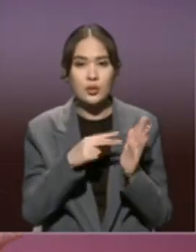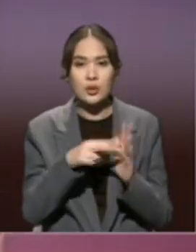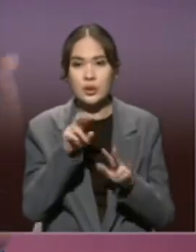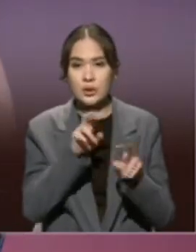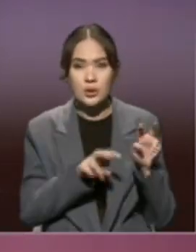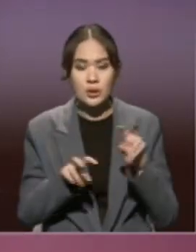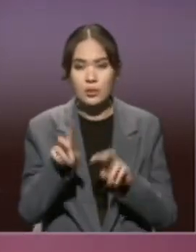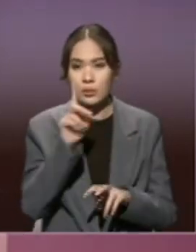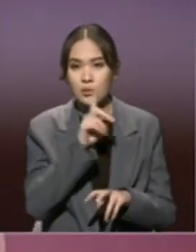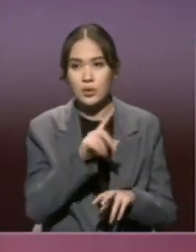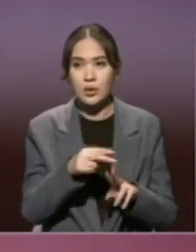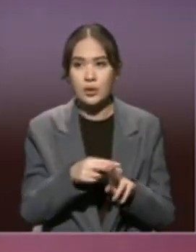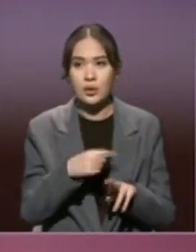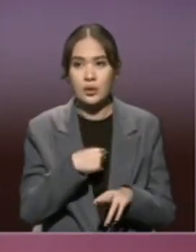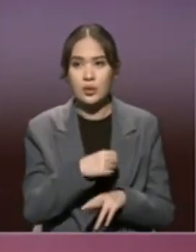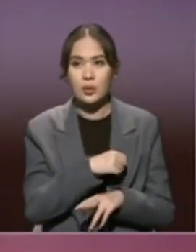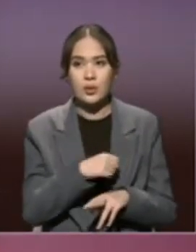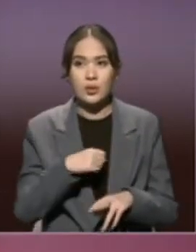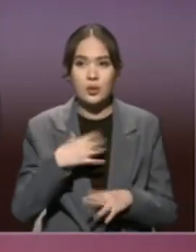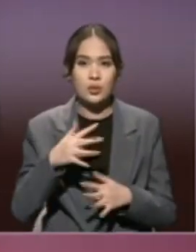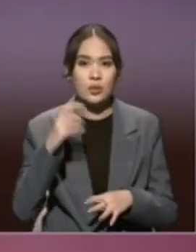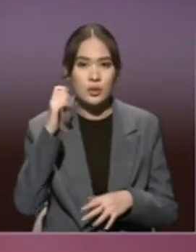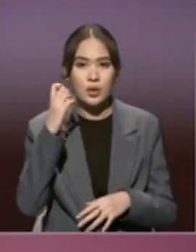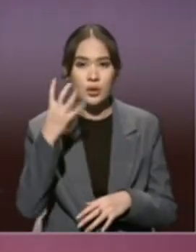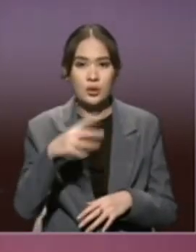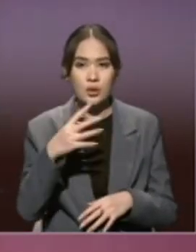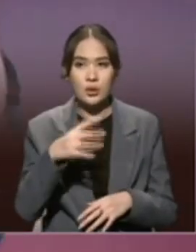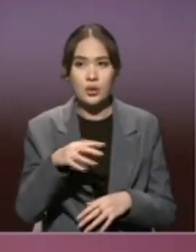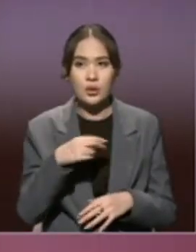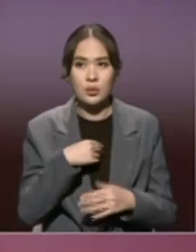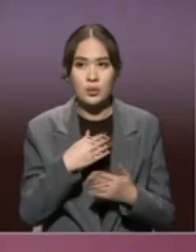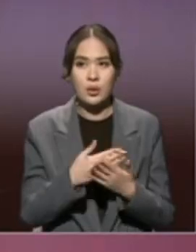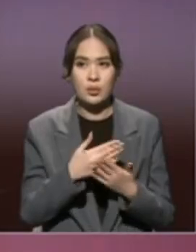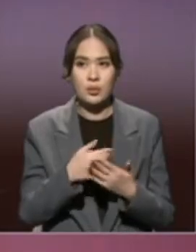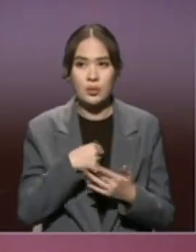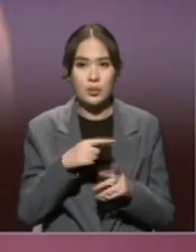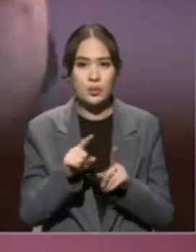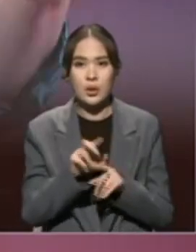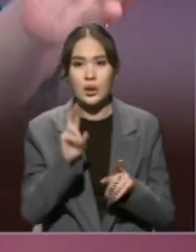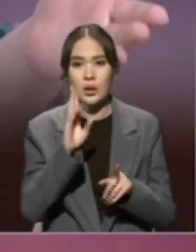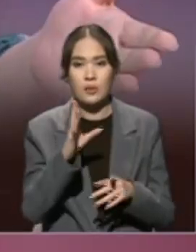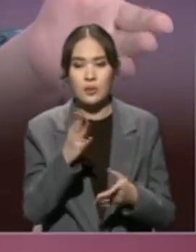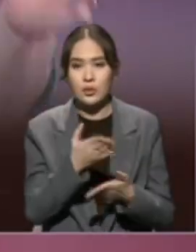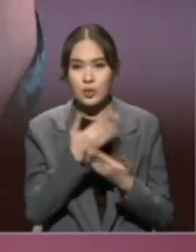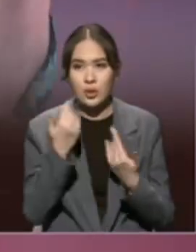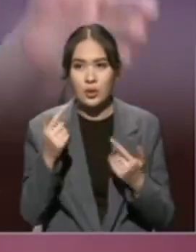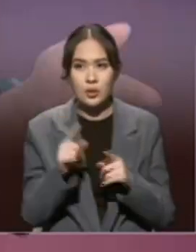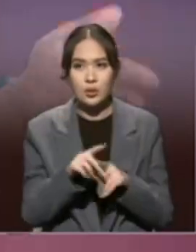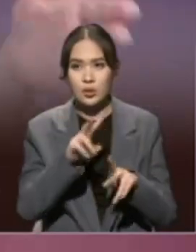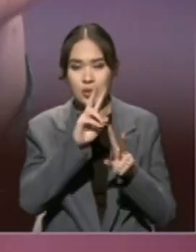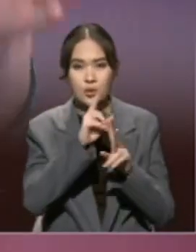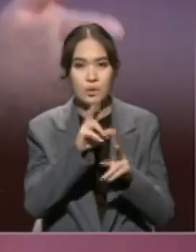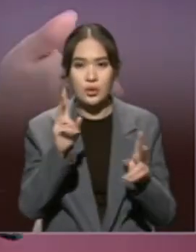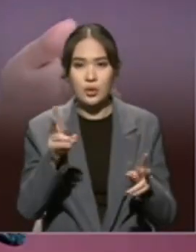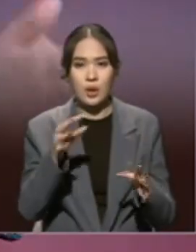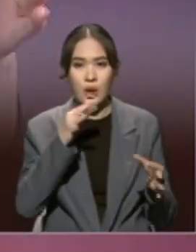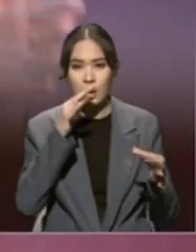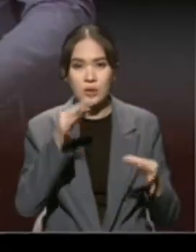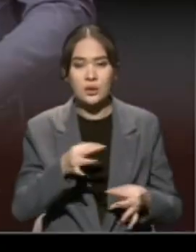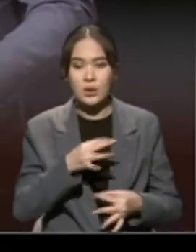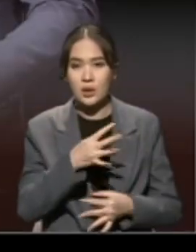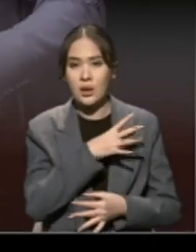ізденбейді, біздің өзіміз жасымызға 40-қа келіп, мысалы, үйіміз жоқ, бізге кесіп айтпаған. Сол сияқты жаңағы әрі жаңағы жеке